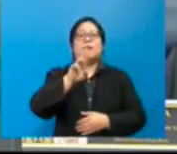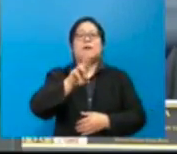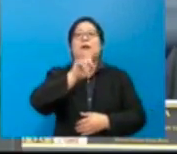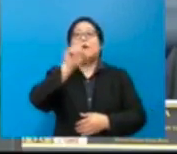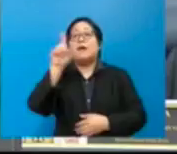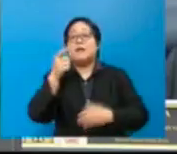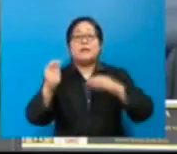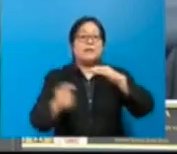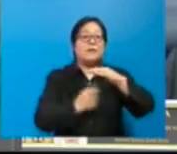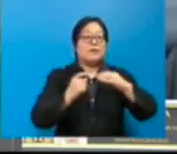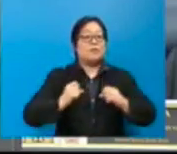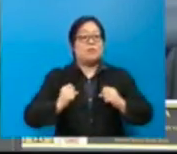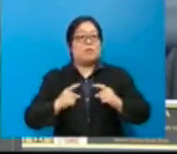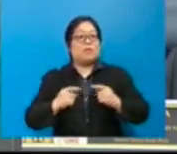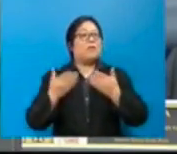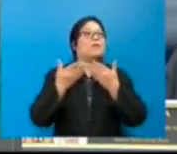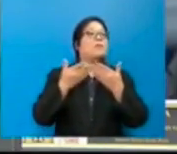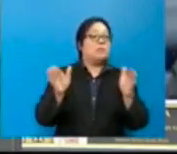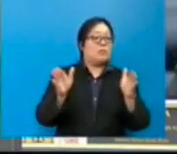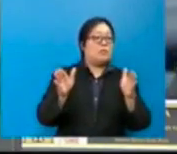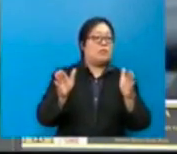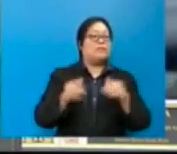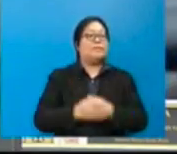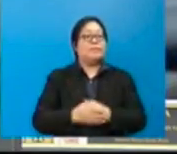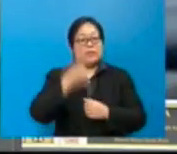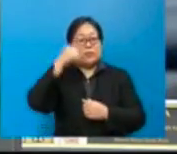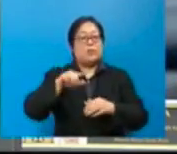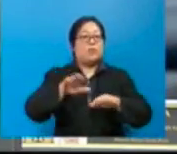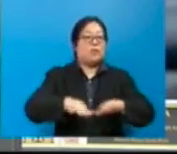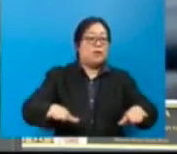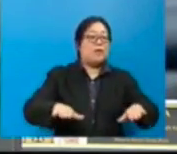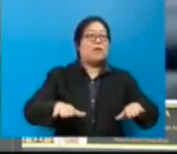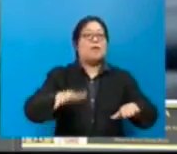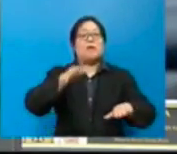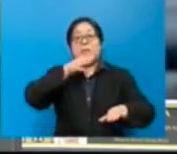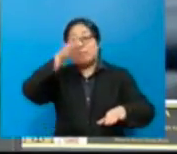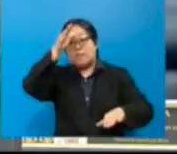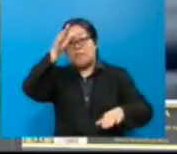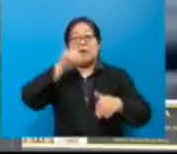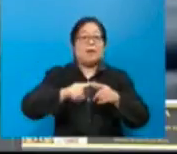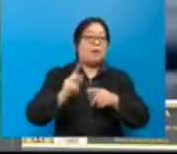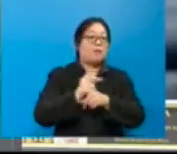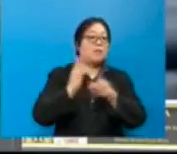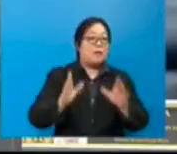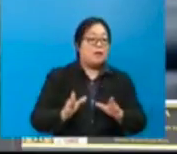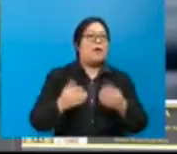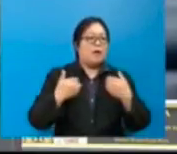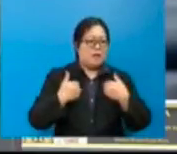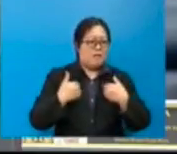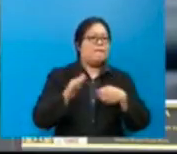Hanya tadika swasta dibenarkan beroperasi bagi anak-anak yang ibu atau ibu bapa atau penjaga mereka